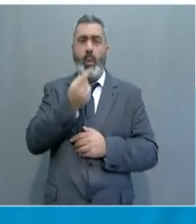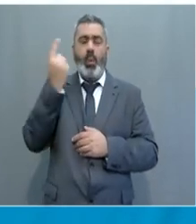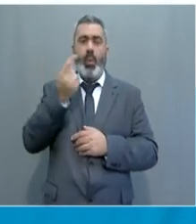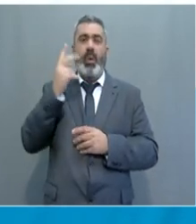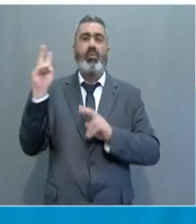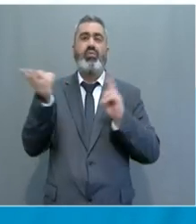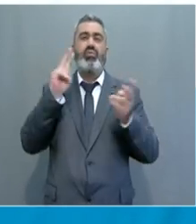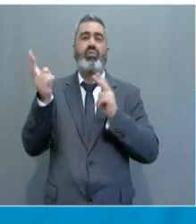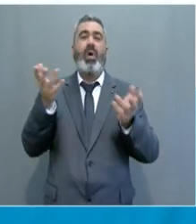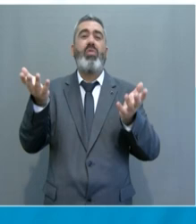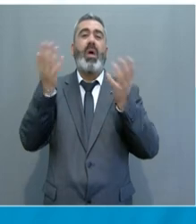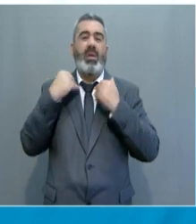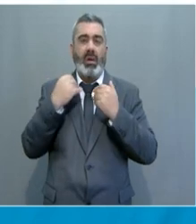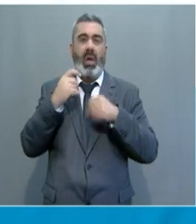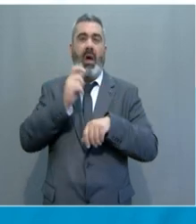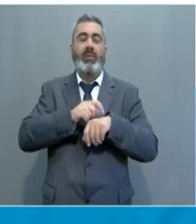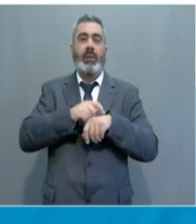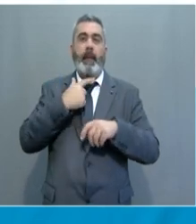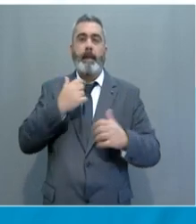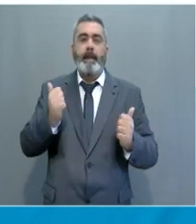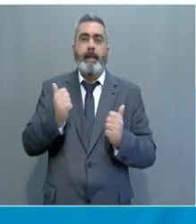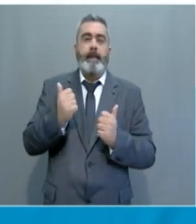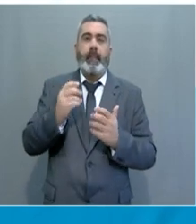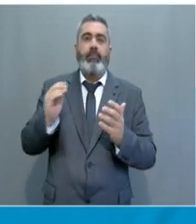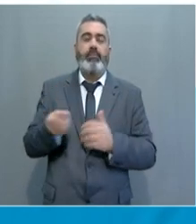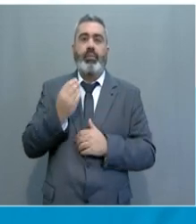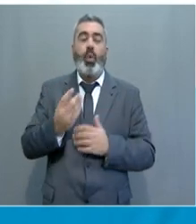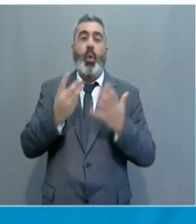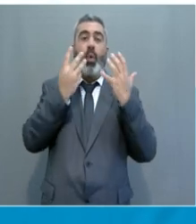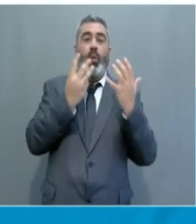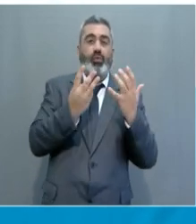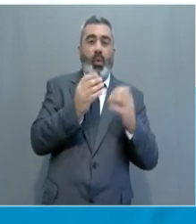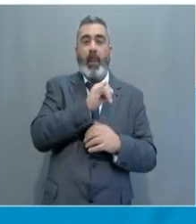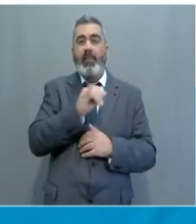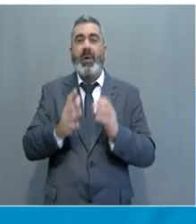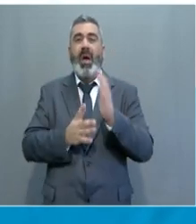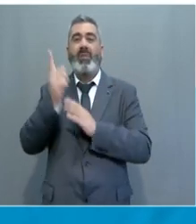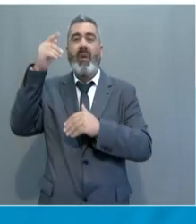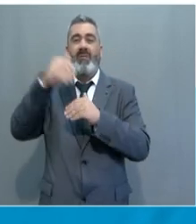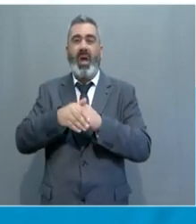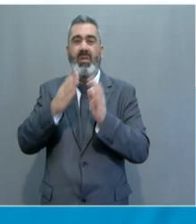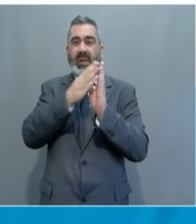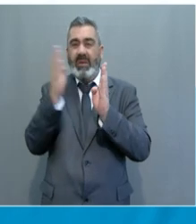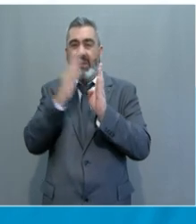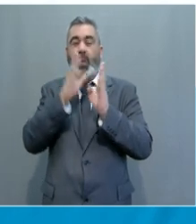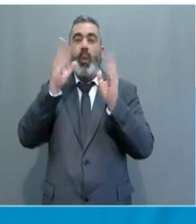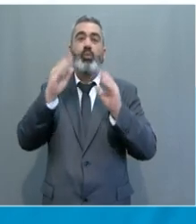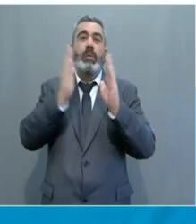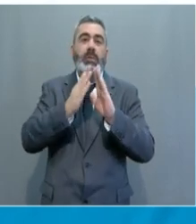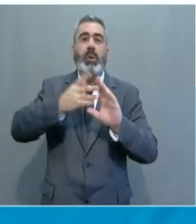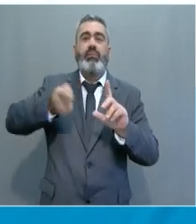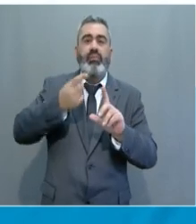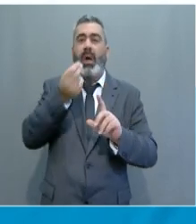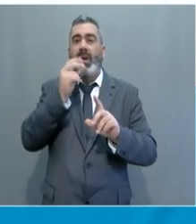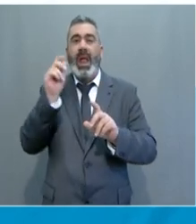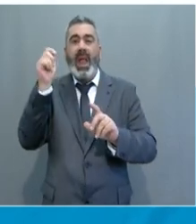φυσάει, μεγάλη πίεση στο σύστημά μας είναι συνήθως από τις 8 στις 11 το βράδυ, όταν υπάρχουν δηλαδή ανάγκες στα νοικοκυριά, αλλά τα